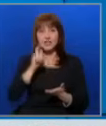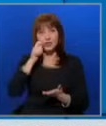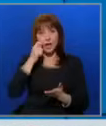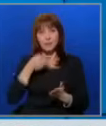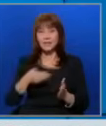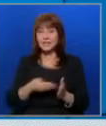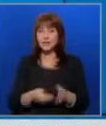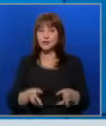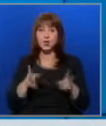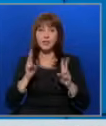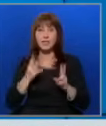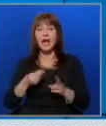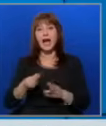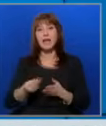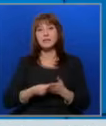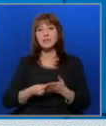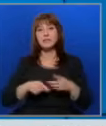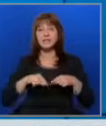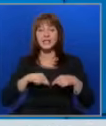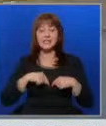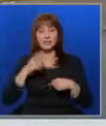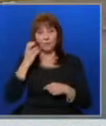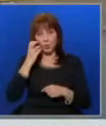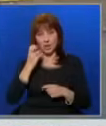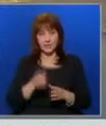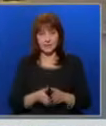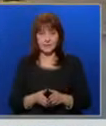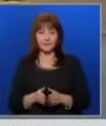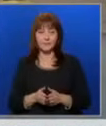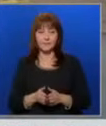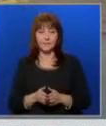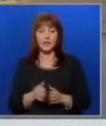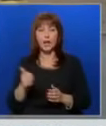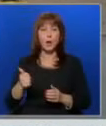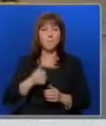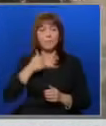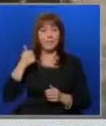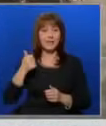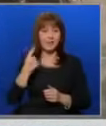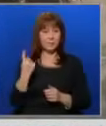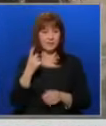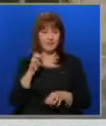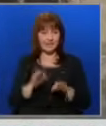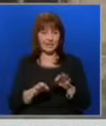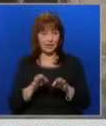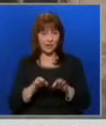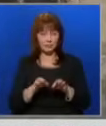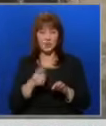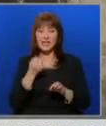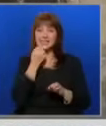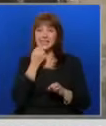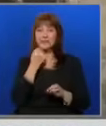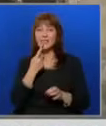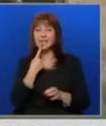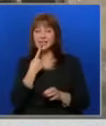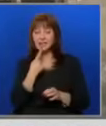жалба срещу решението на административния съд в Бургас. Победител след първия тур на местните избори в село